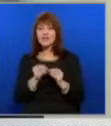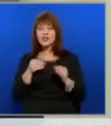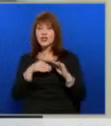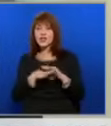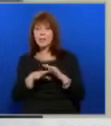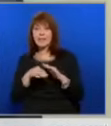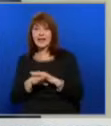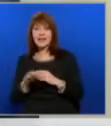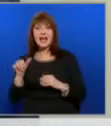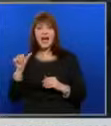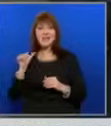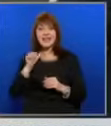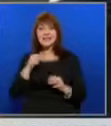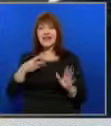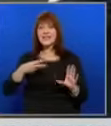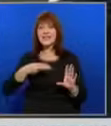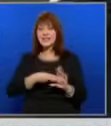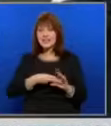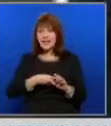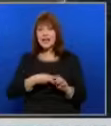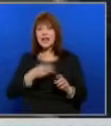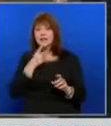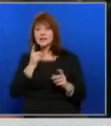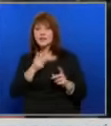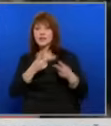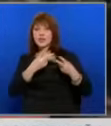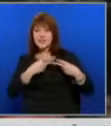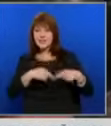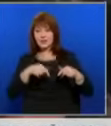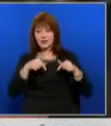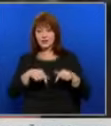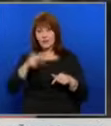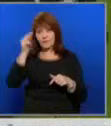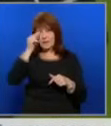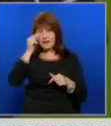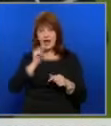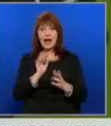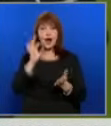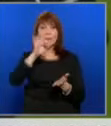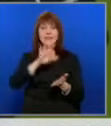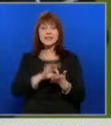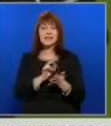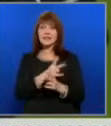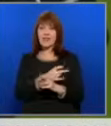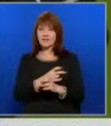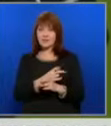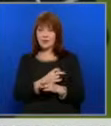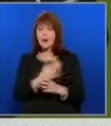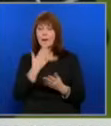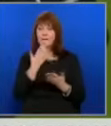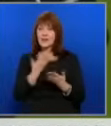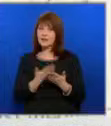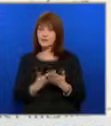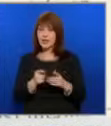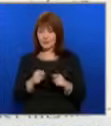от Афганистан и Сирия, за да могат после да бъдат връщани у нас, ако стигнат Австрия. Според Карнер, предложението сега е